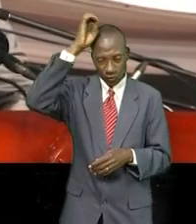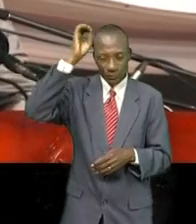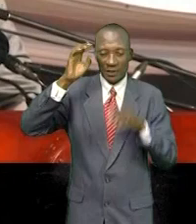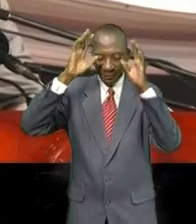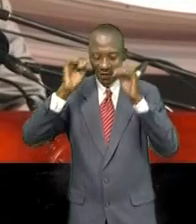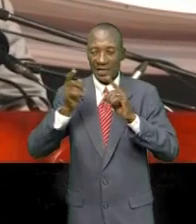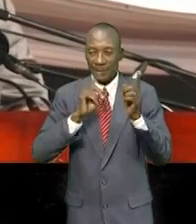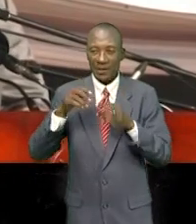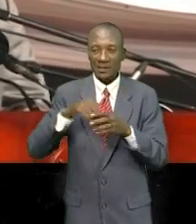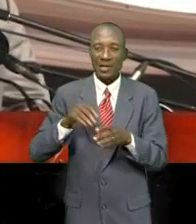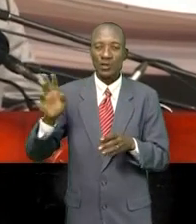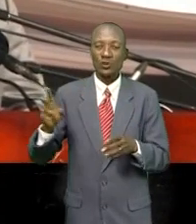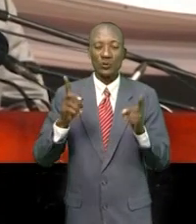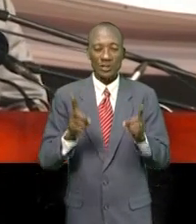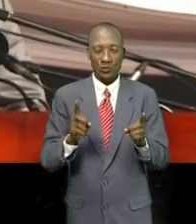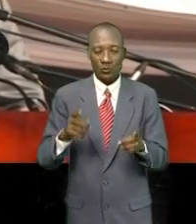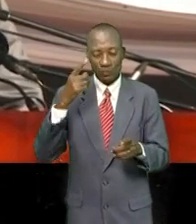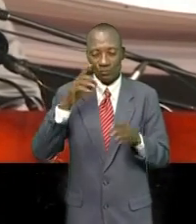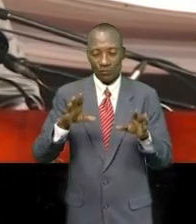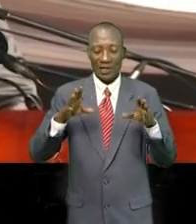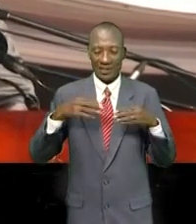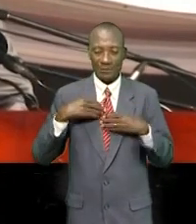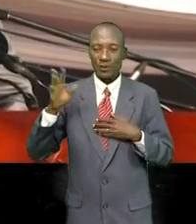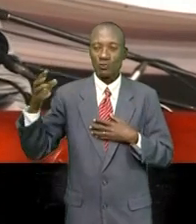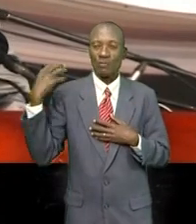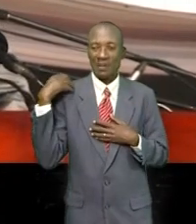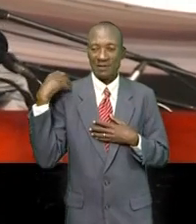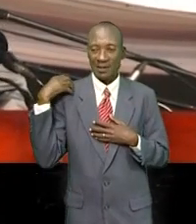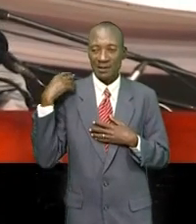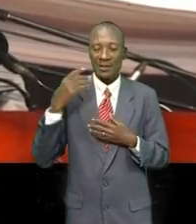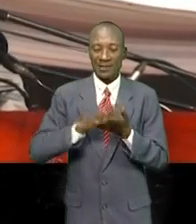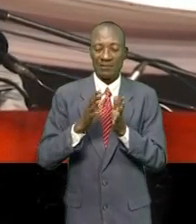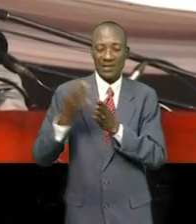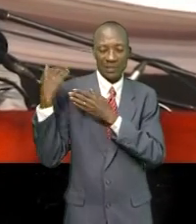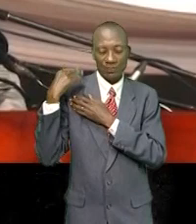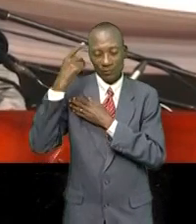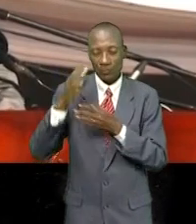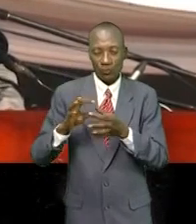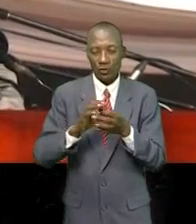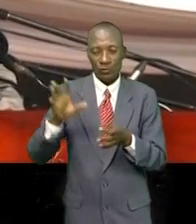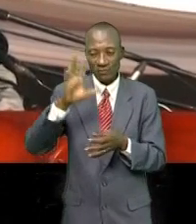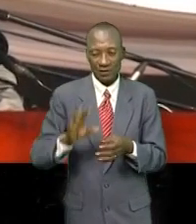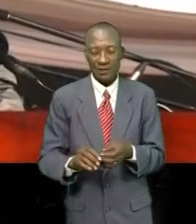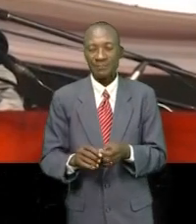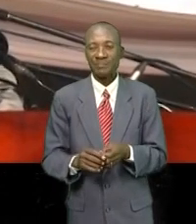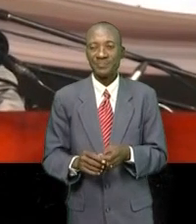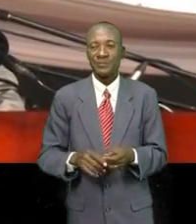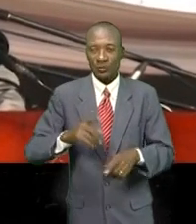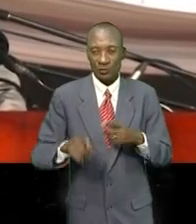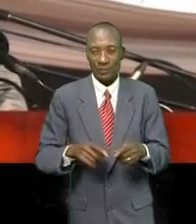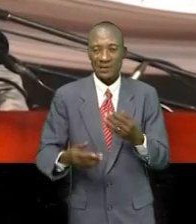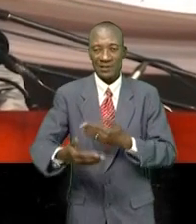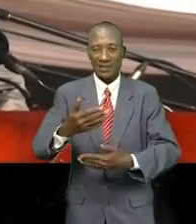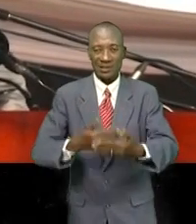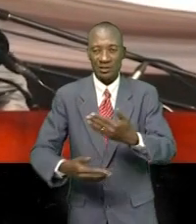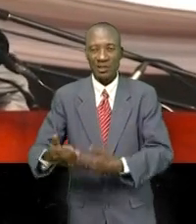discours d'acceptation de mon mandat à la tête de l'Union africaine, le démarrage des échanges dans le cadre de la